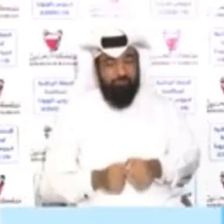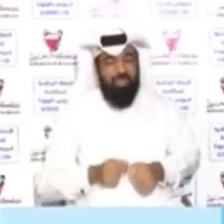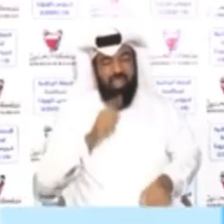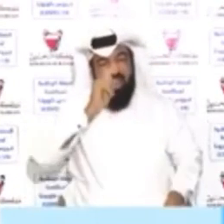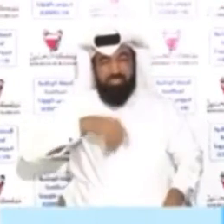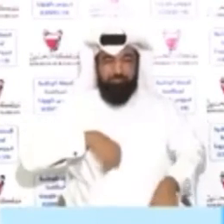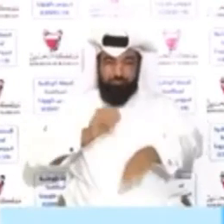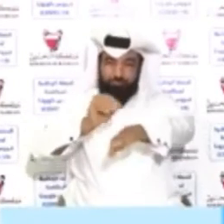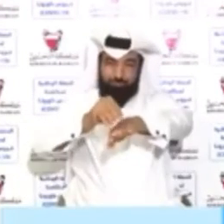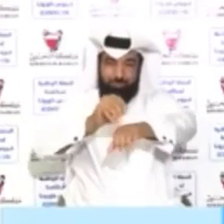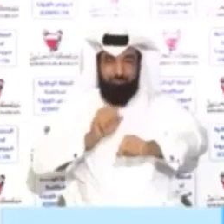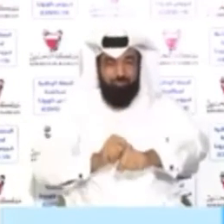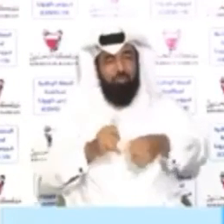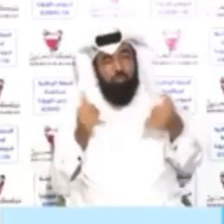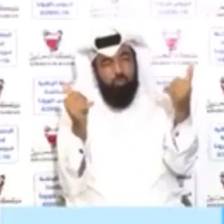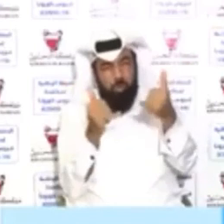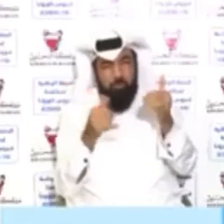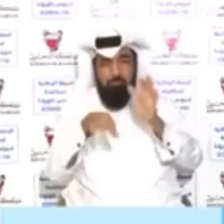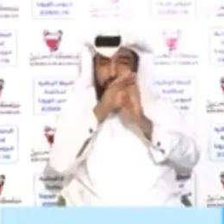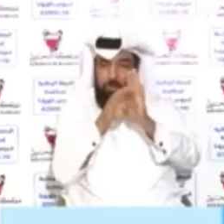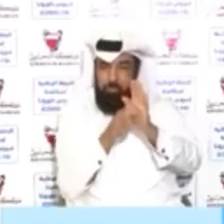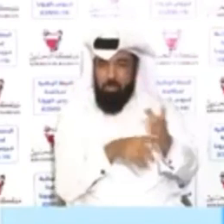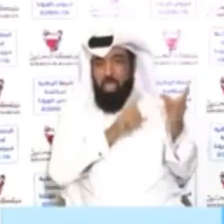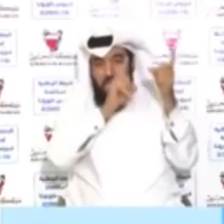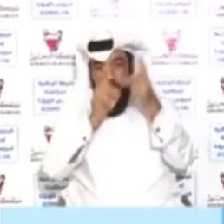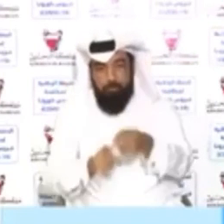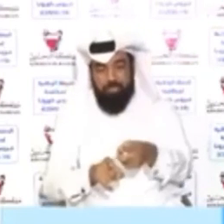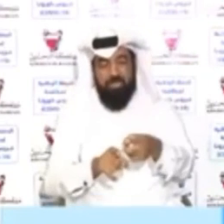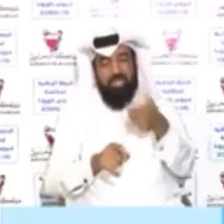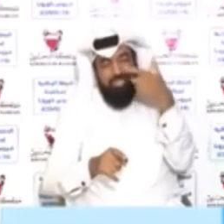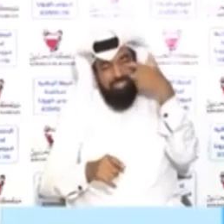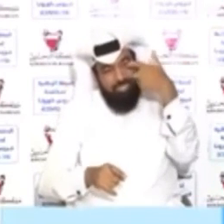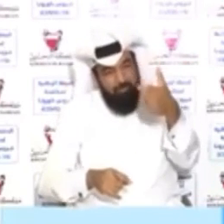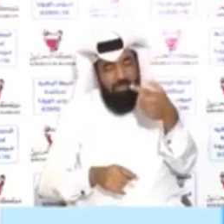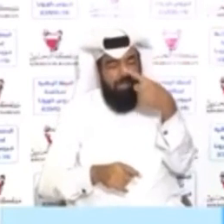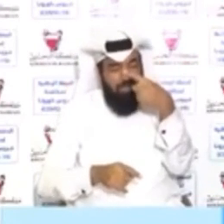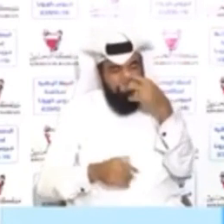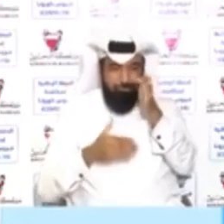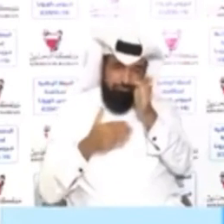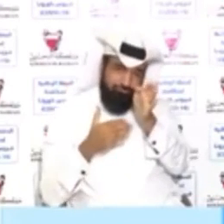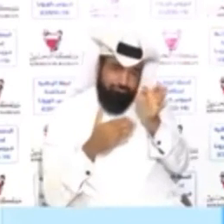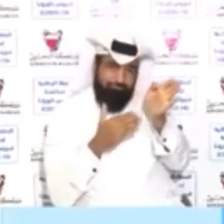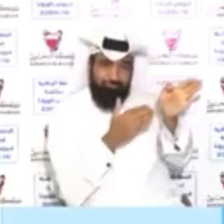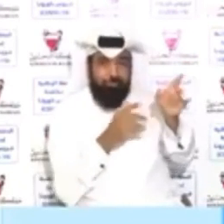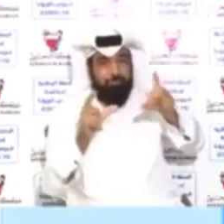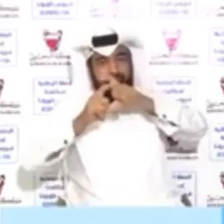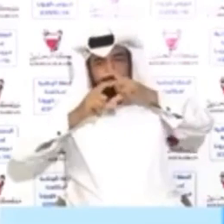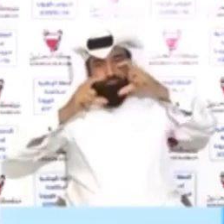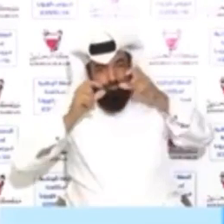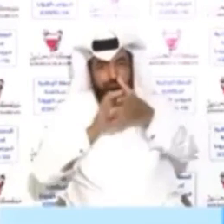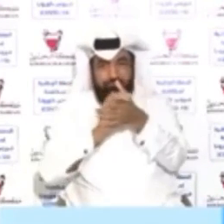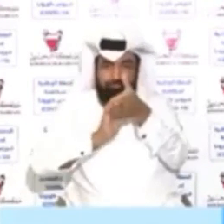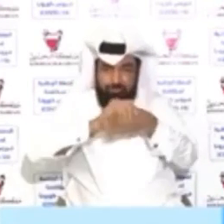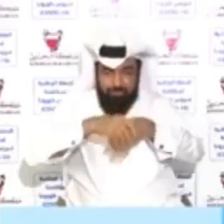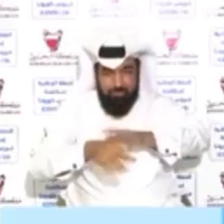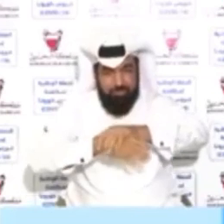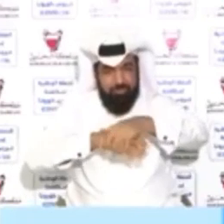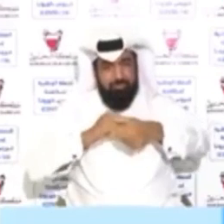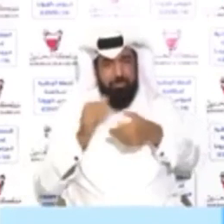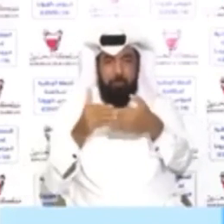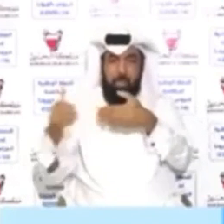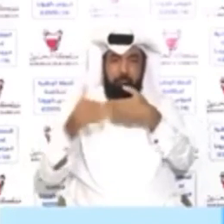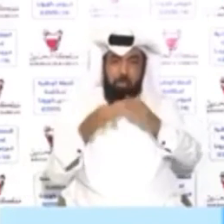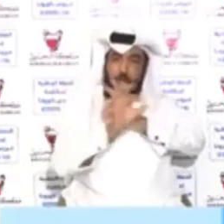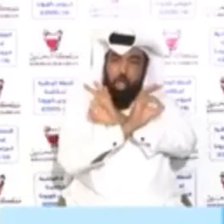أن ننوه إلى ضرورة اتباع كافة الإجراءات الاحترازية والتدابير الوقائية للحد من انتشار فيروس